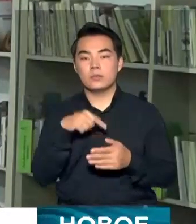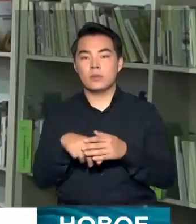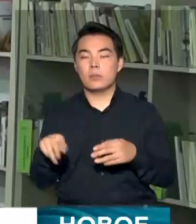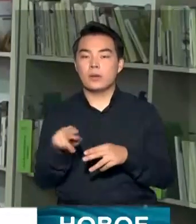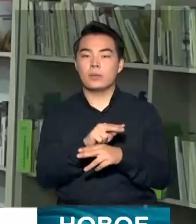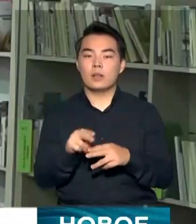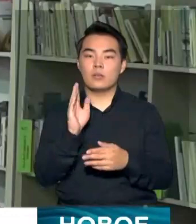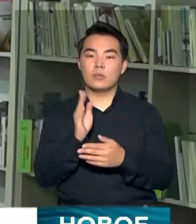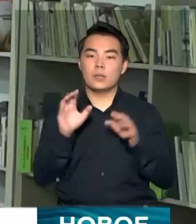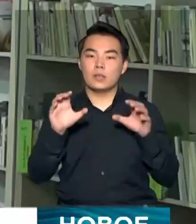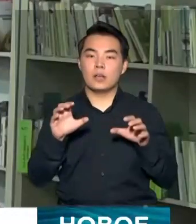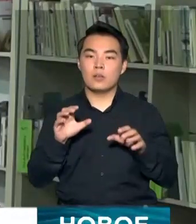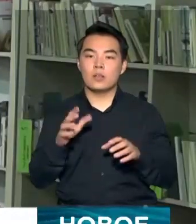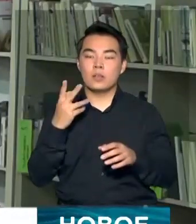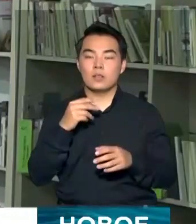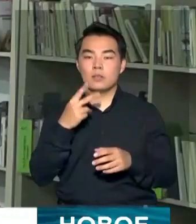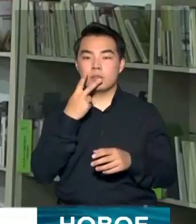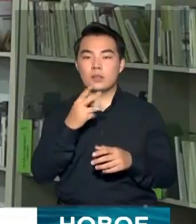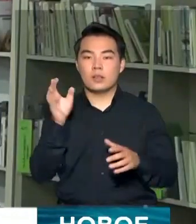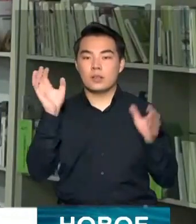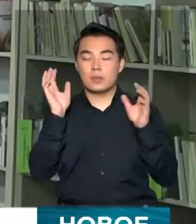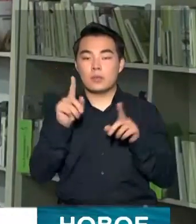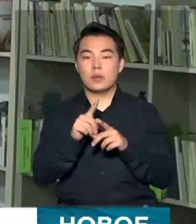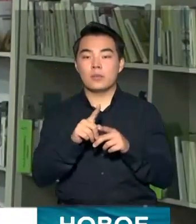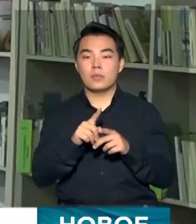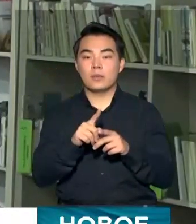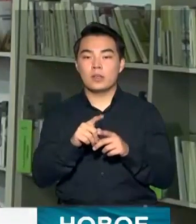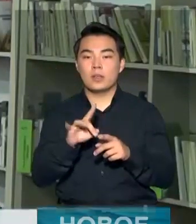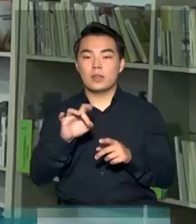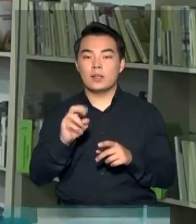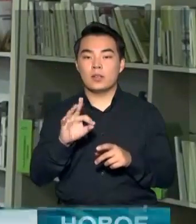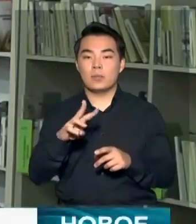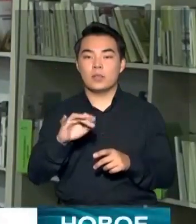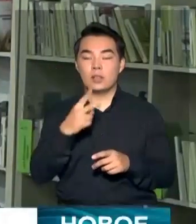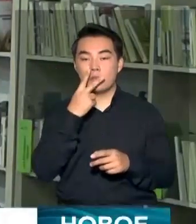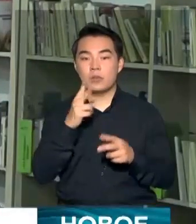Поправки в закон будут внесены, если специальные институты дадут соответствующие рекомендации.